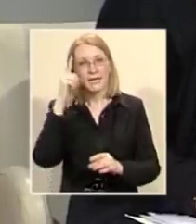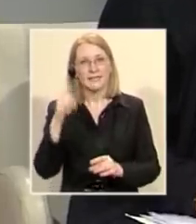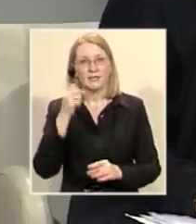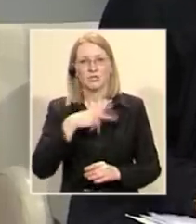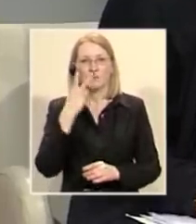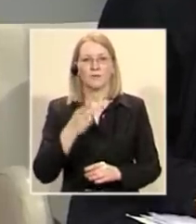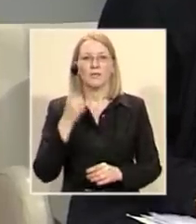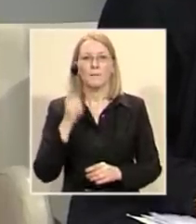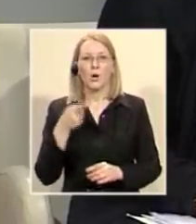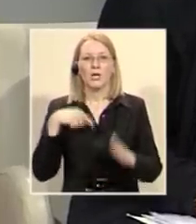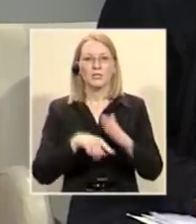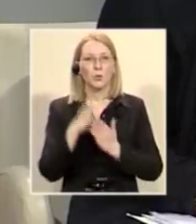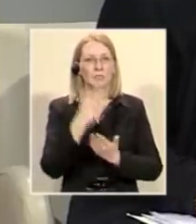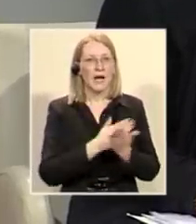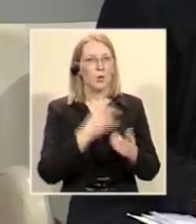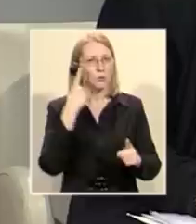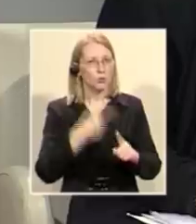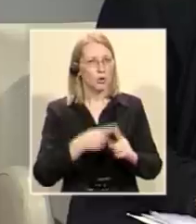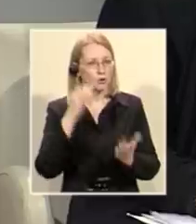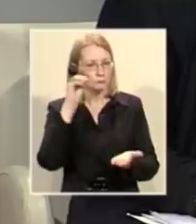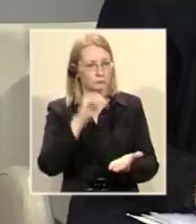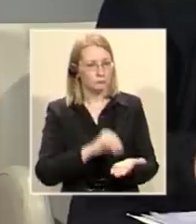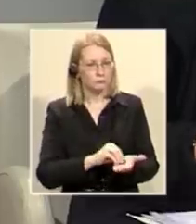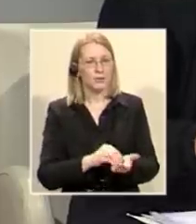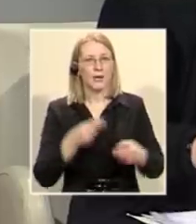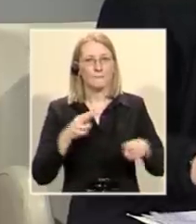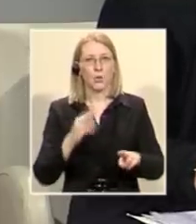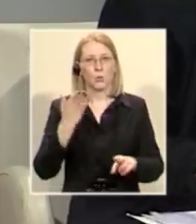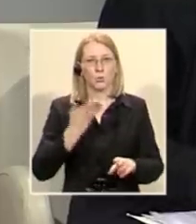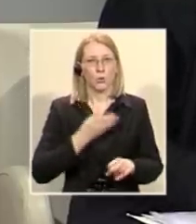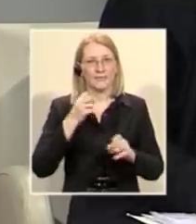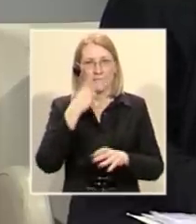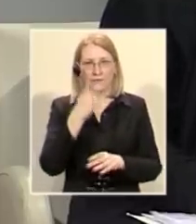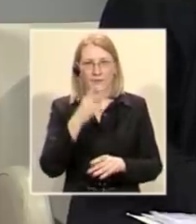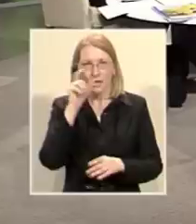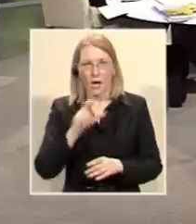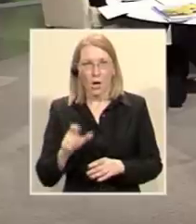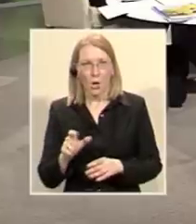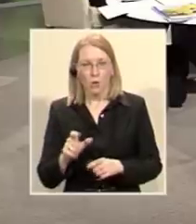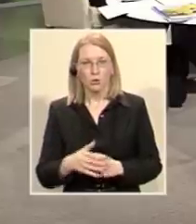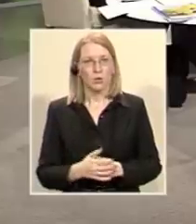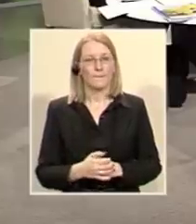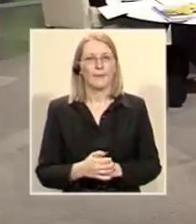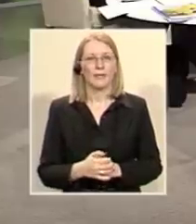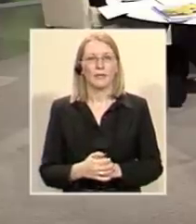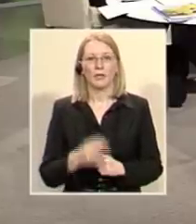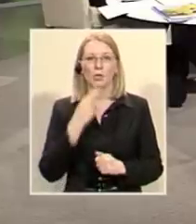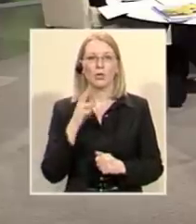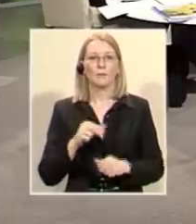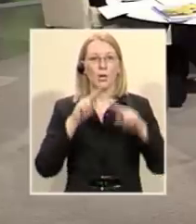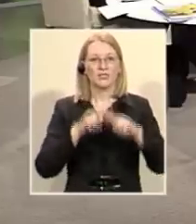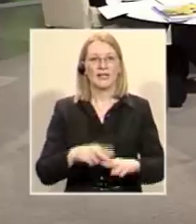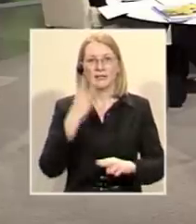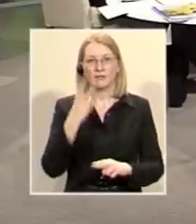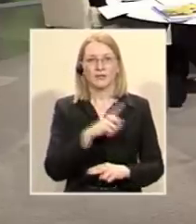u zakonu točno odrediti da mogu dobiti slabovidne osobe, znači koji imaju ostatak vida